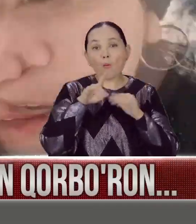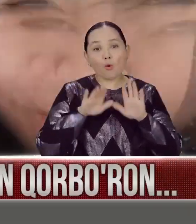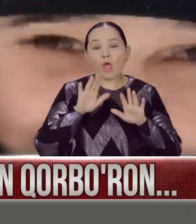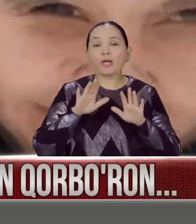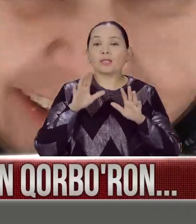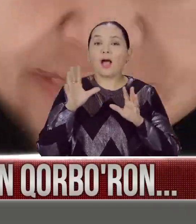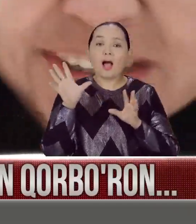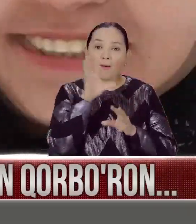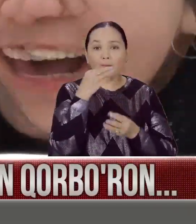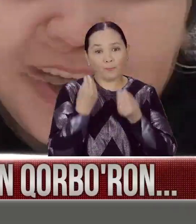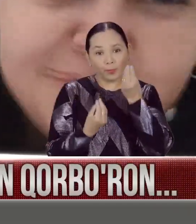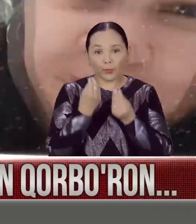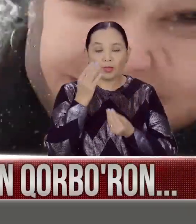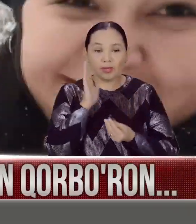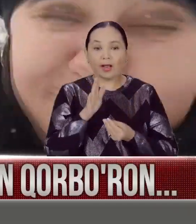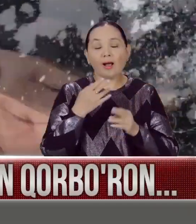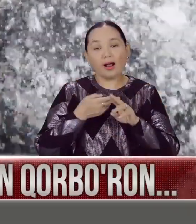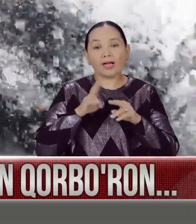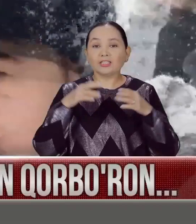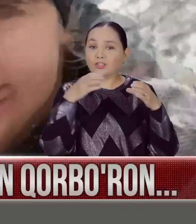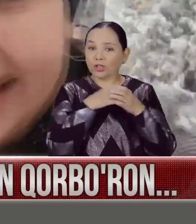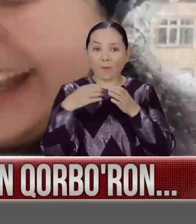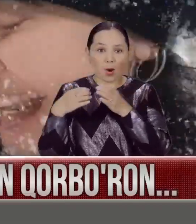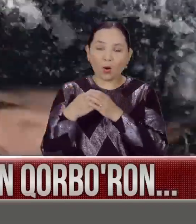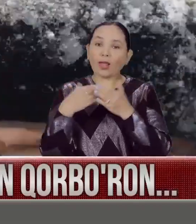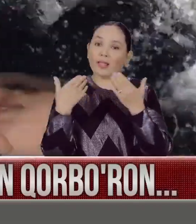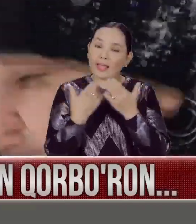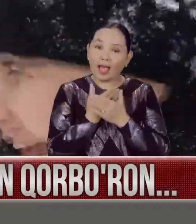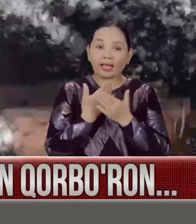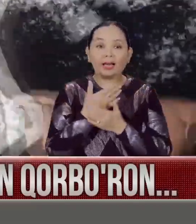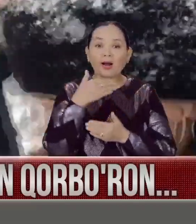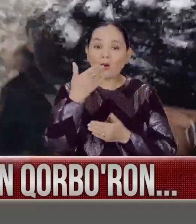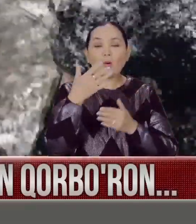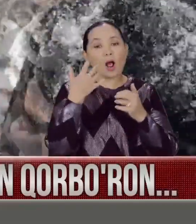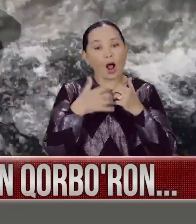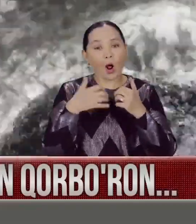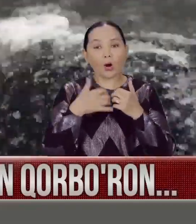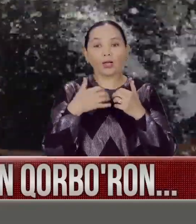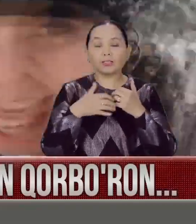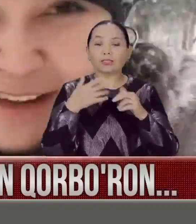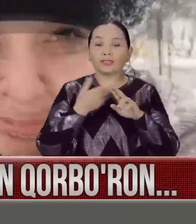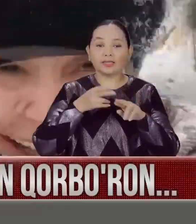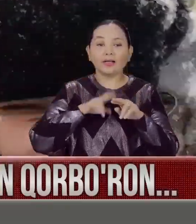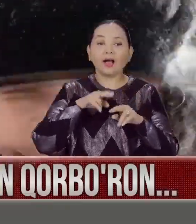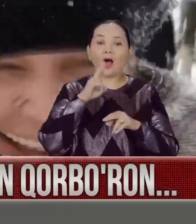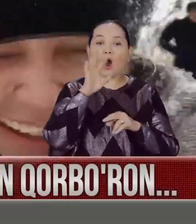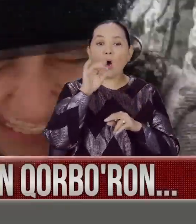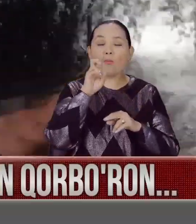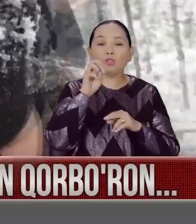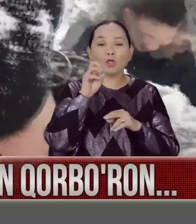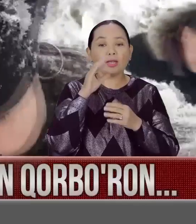yerda olim o'ynayotgan bo'lsa, bu yerda jamoadagilar hamda yangilar, ular orasida esa Qobuljon aka ham